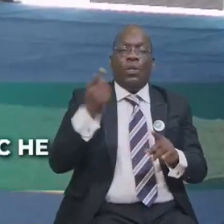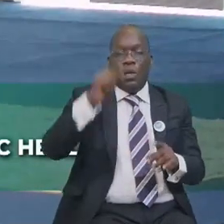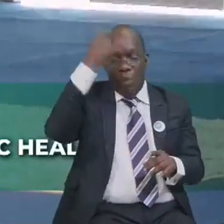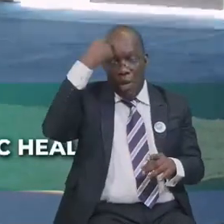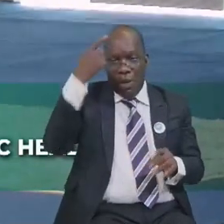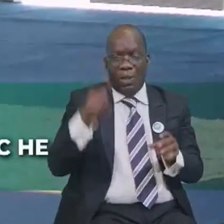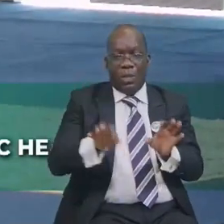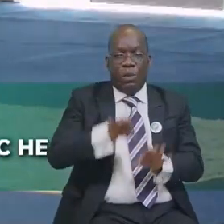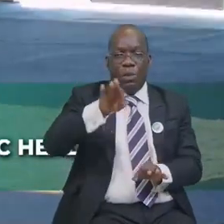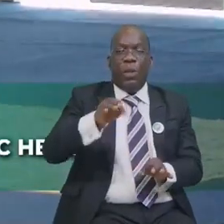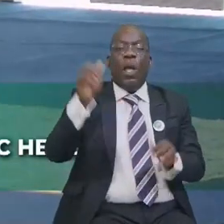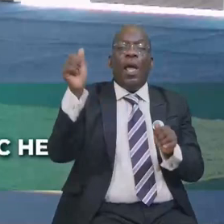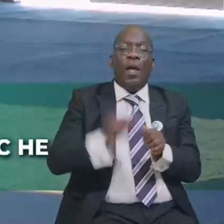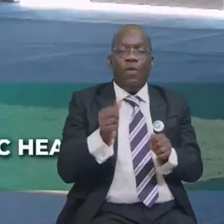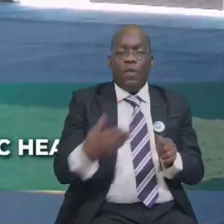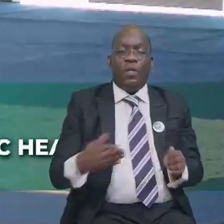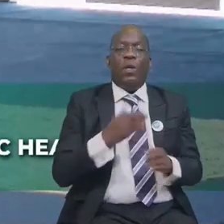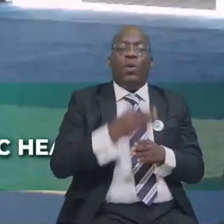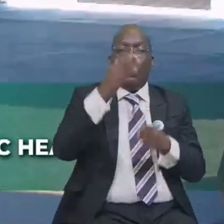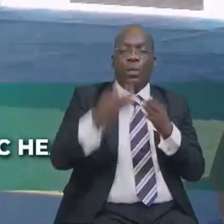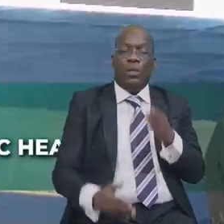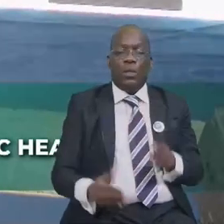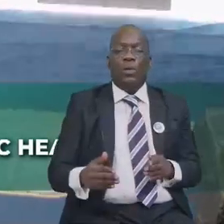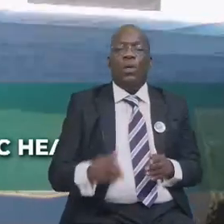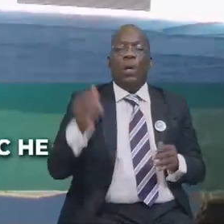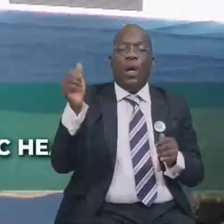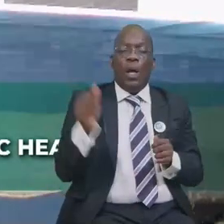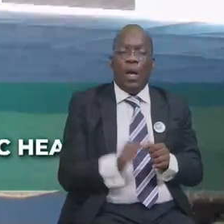guérison holistique, complète.